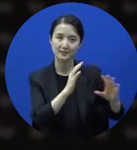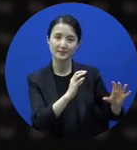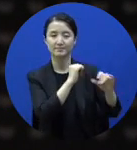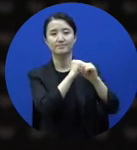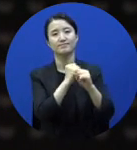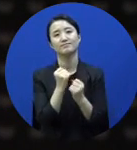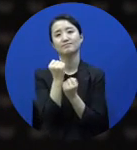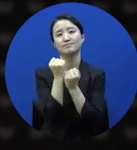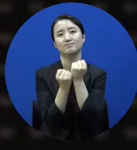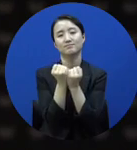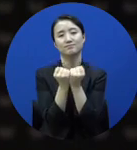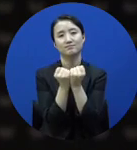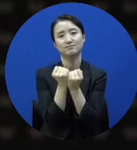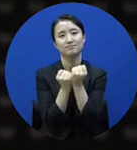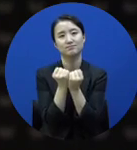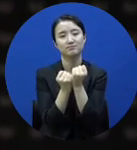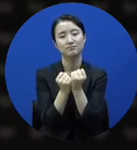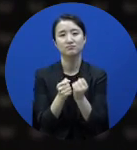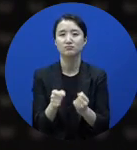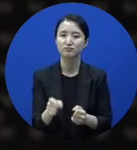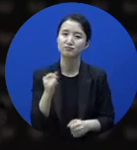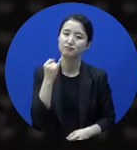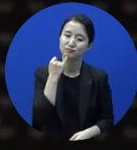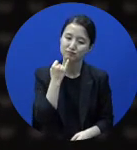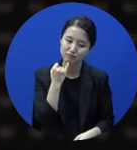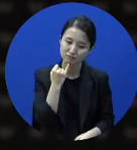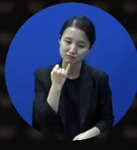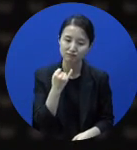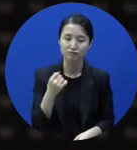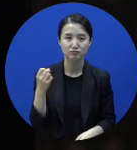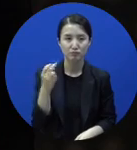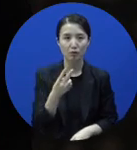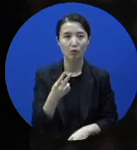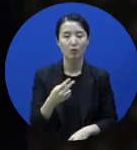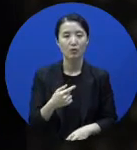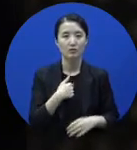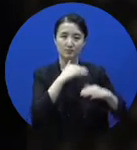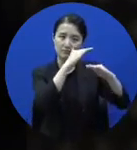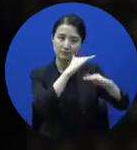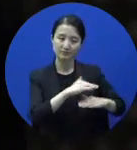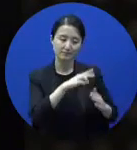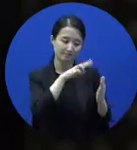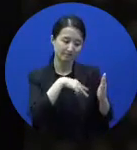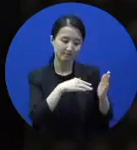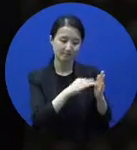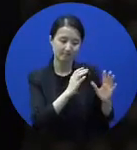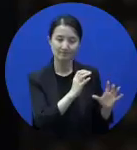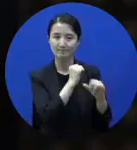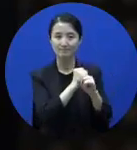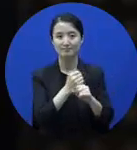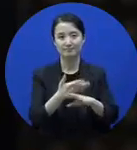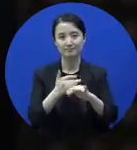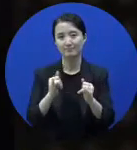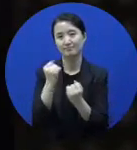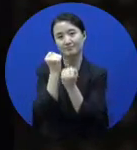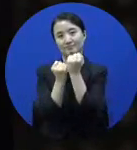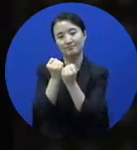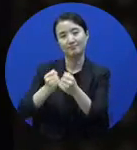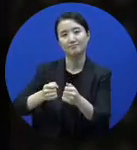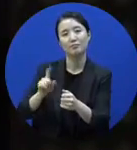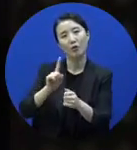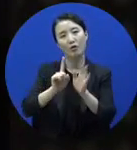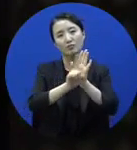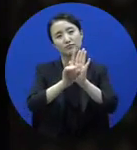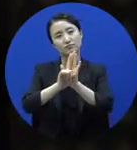책을 이렇게 그 뭔가 이렇게 책을 선정해주기도 하는 사람들이 되기도 하죠. 또 그거 가지고 또 다른 사람한테 알려주기도 하고 코칭도 해줄 수도